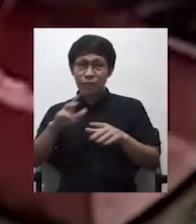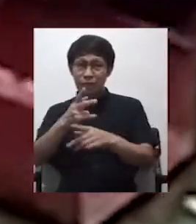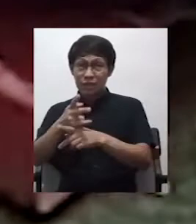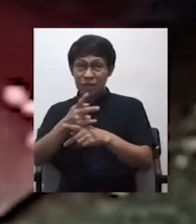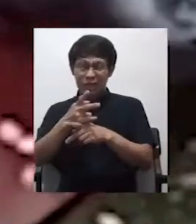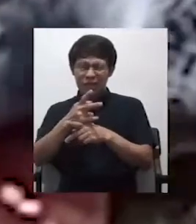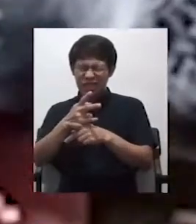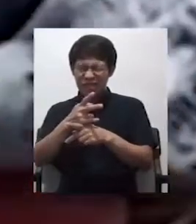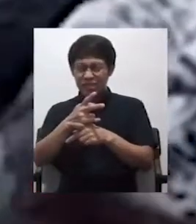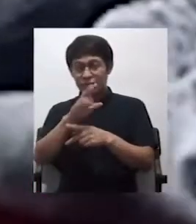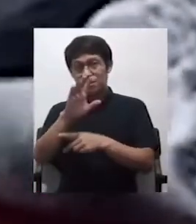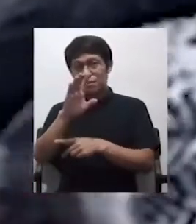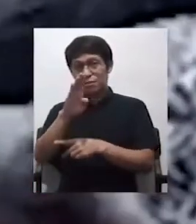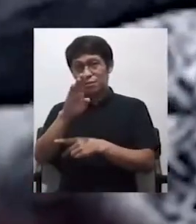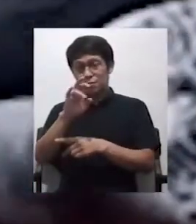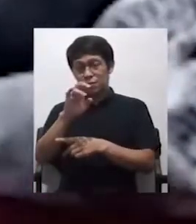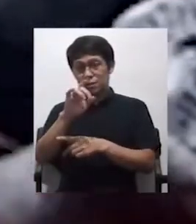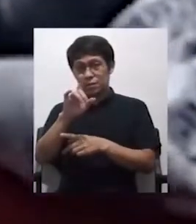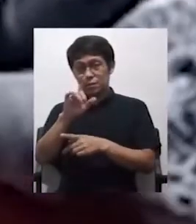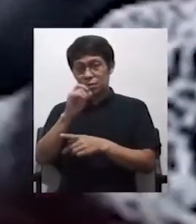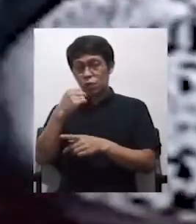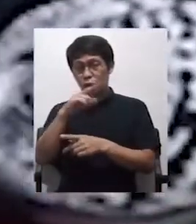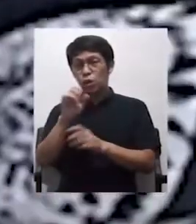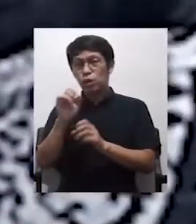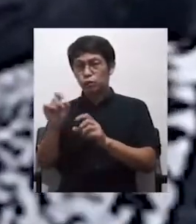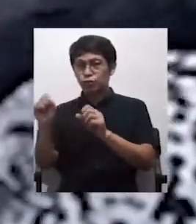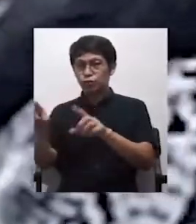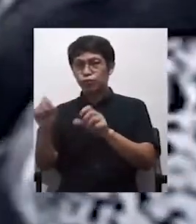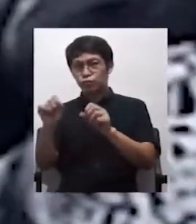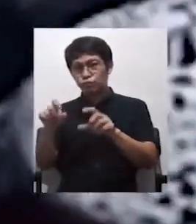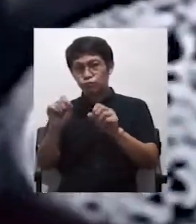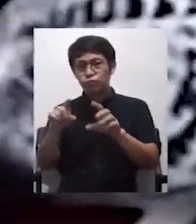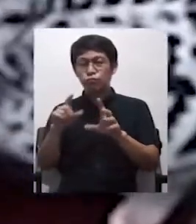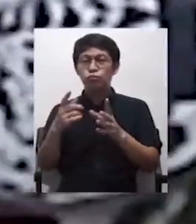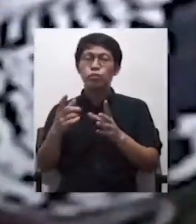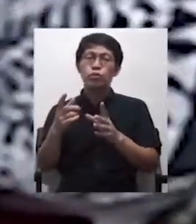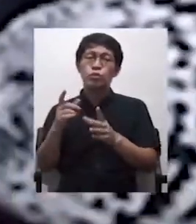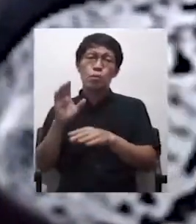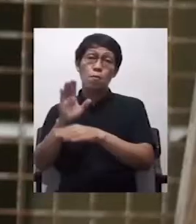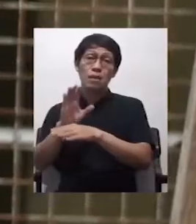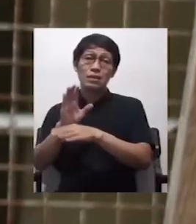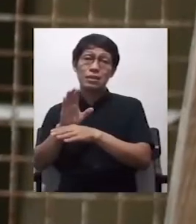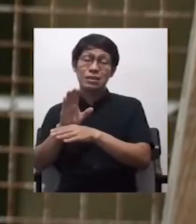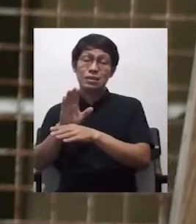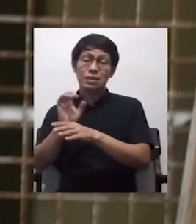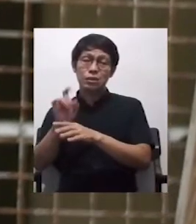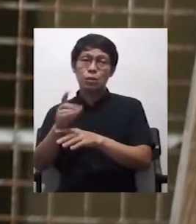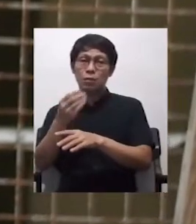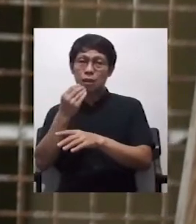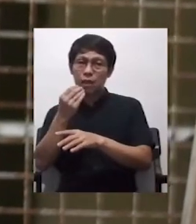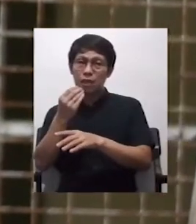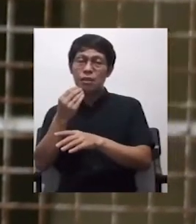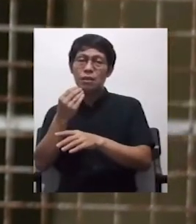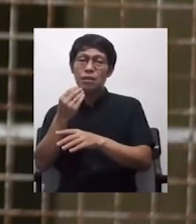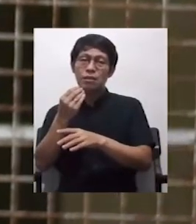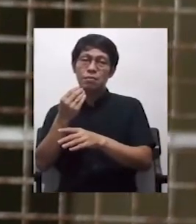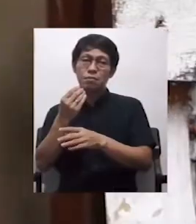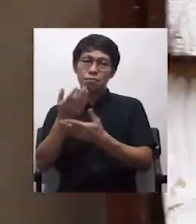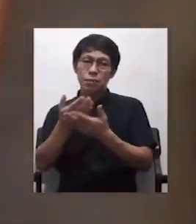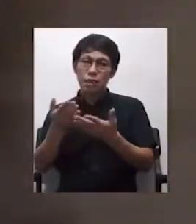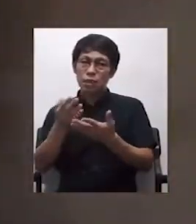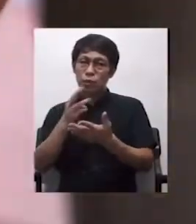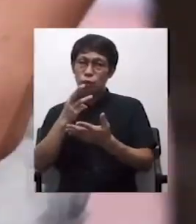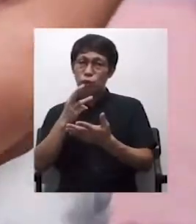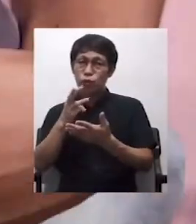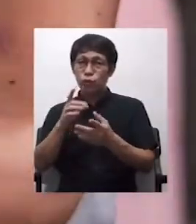mga pamamasahe namin, pangkain, pangbili ng tubig, diaper ng anak ko. Yun po, laking bagay din po yun para